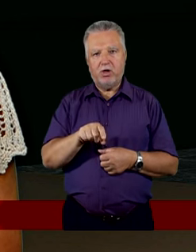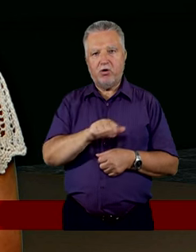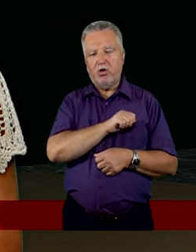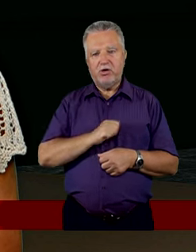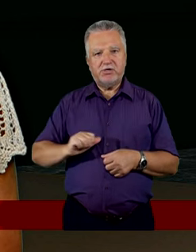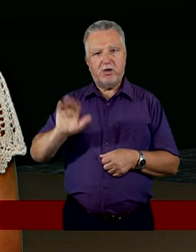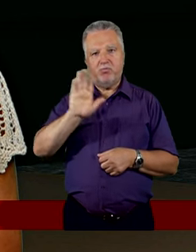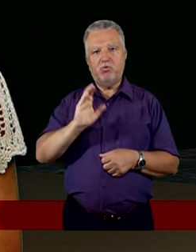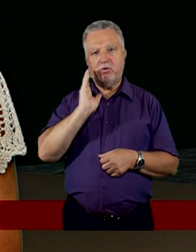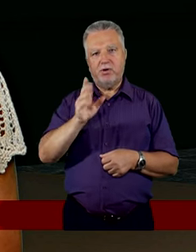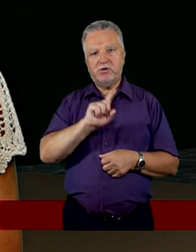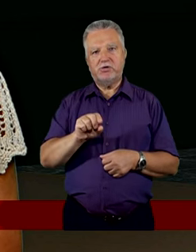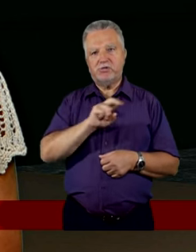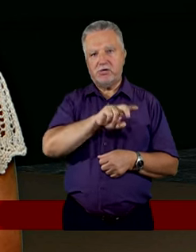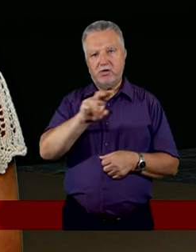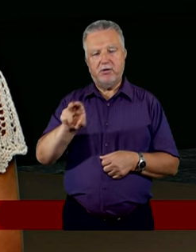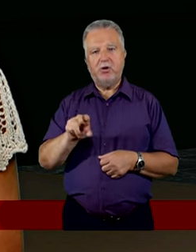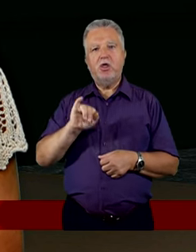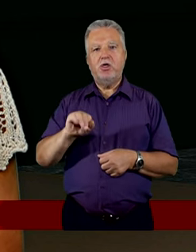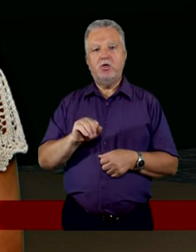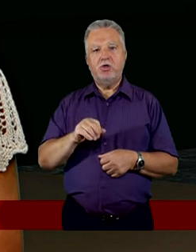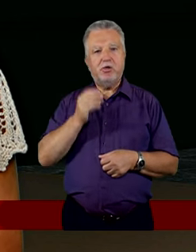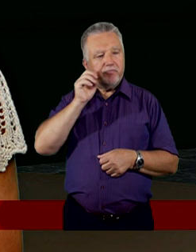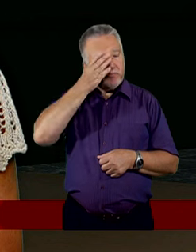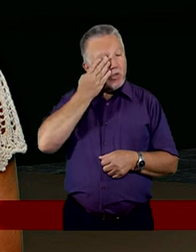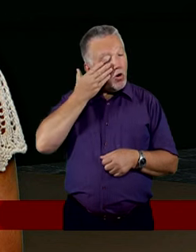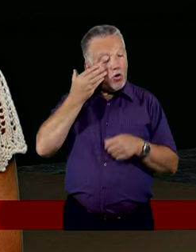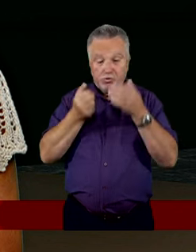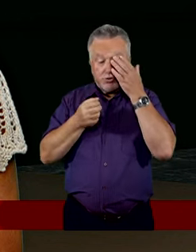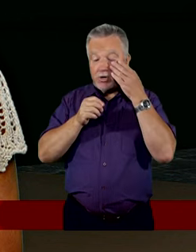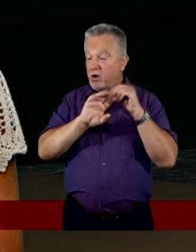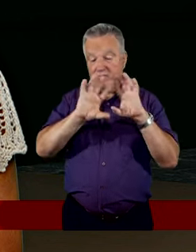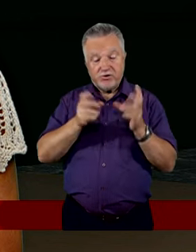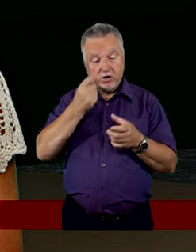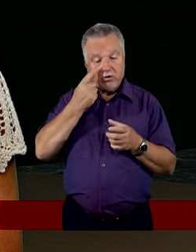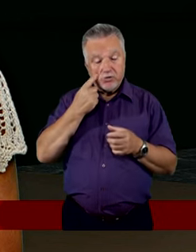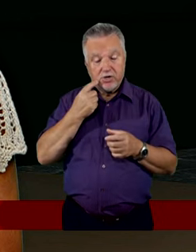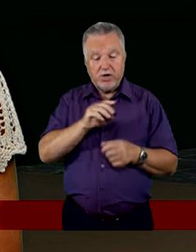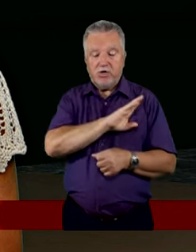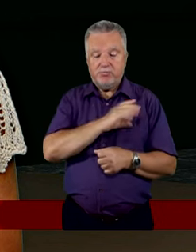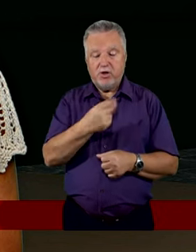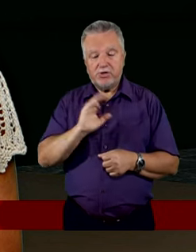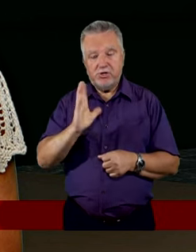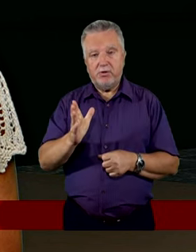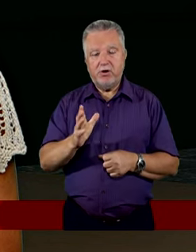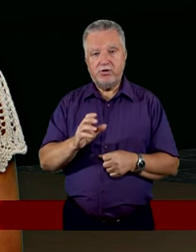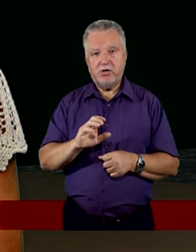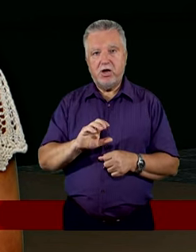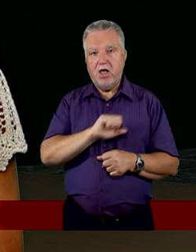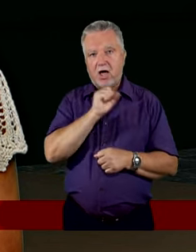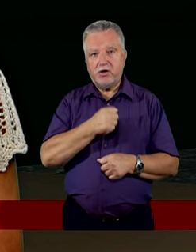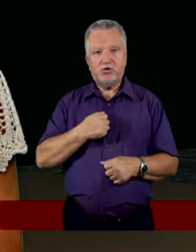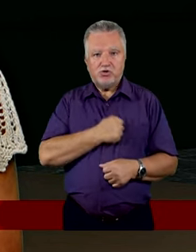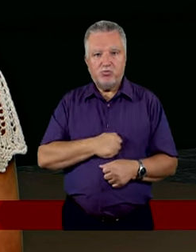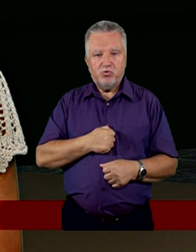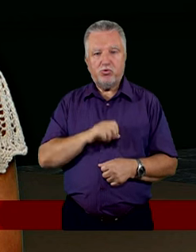Jego, a sam Bóg będzie z nimi. I otrze wszelką łzę z oczu ich. Śmierci już nie będzie,